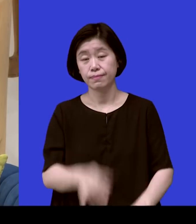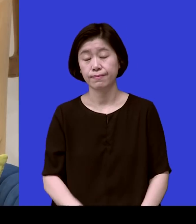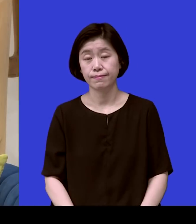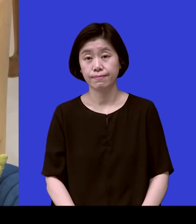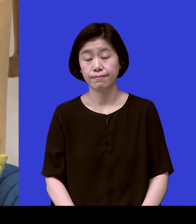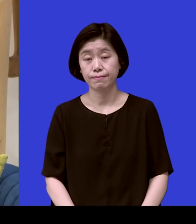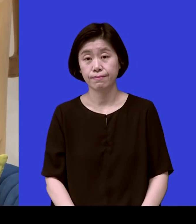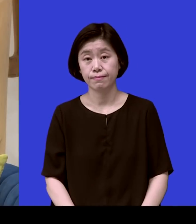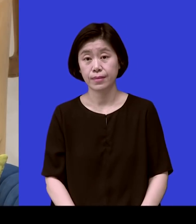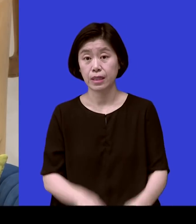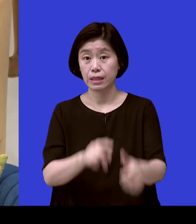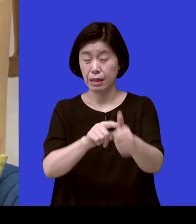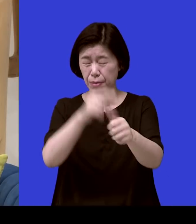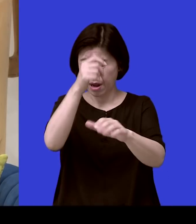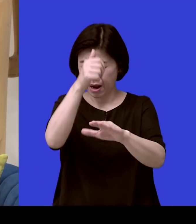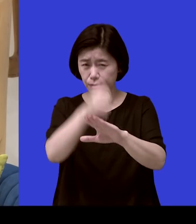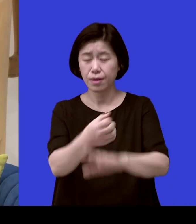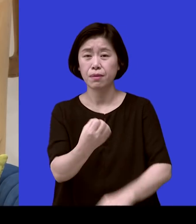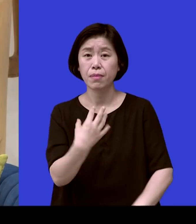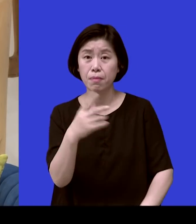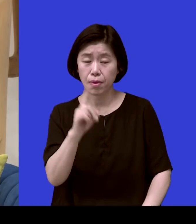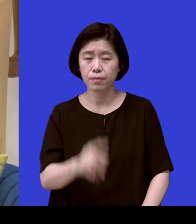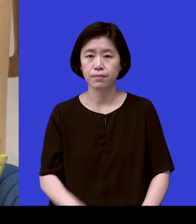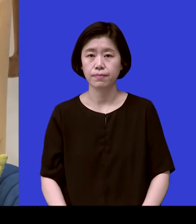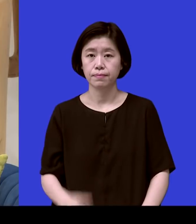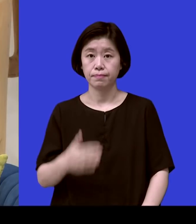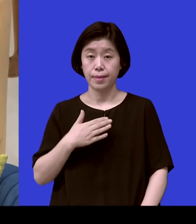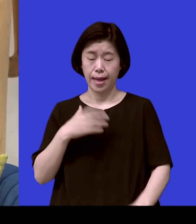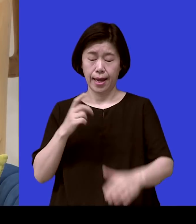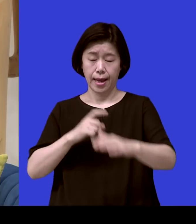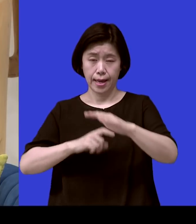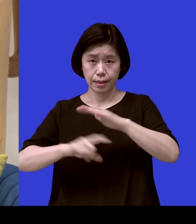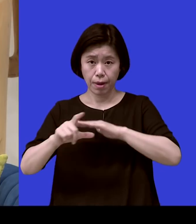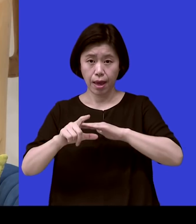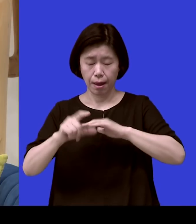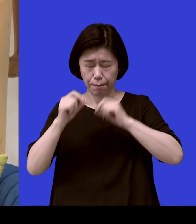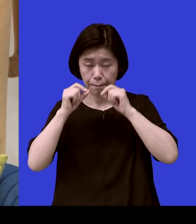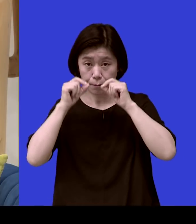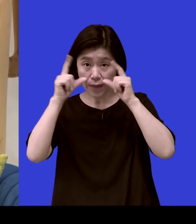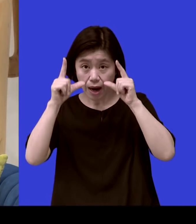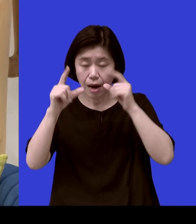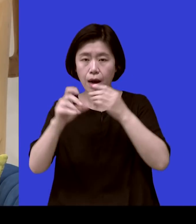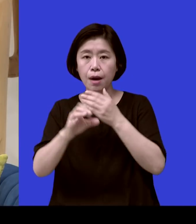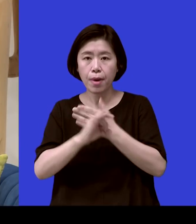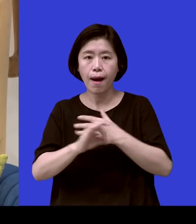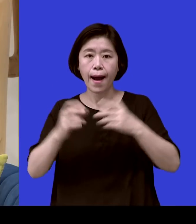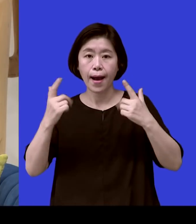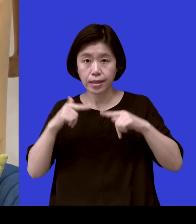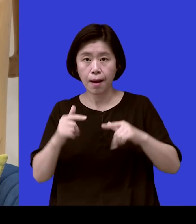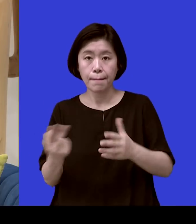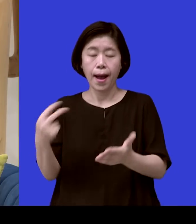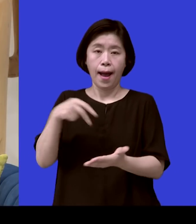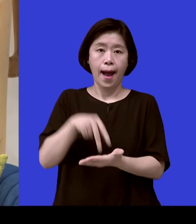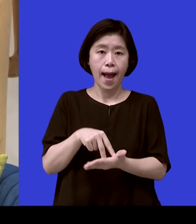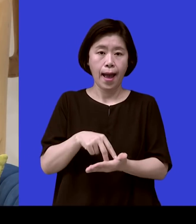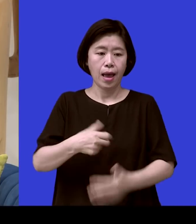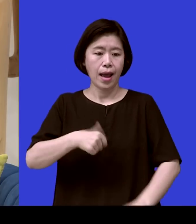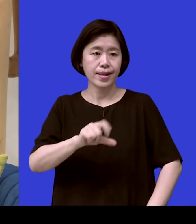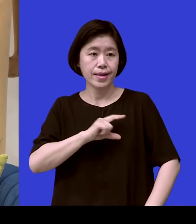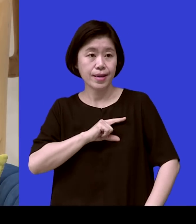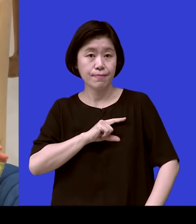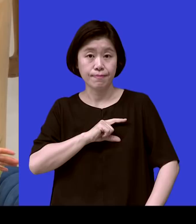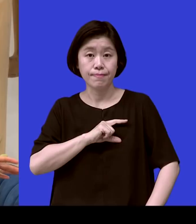제가 잠이 들었다 깨면 아주 항상 반사적으로 탱 하고 일어나서 시은아 그러면서